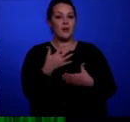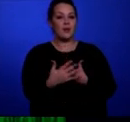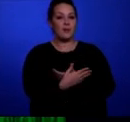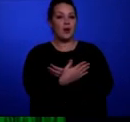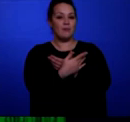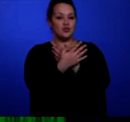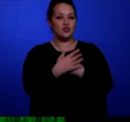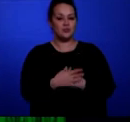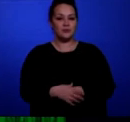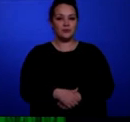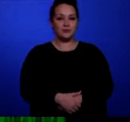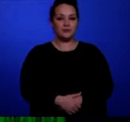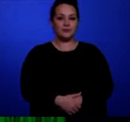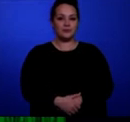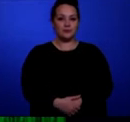бабочками.